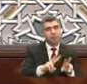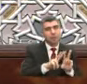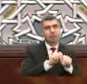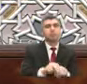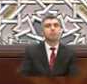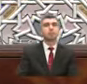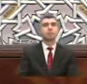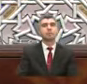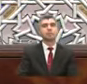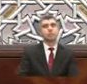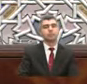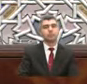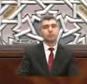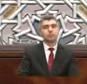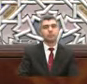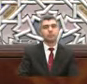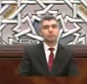نائب.